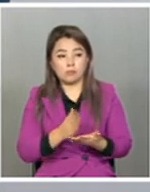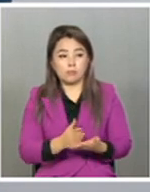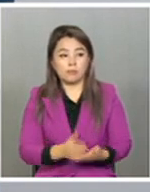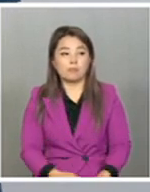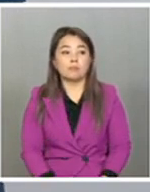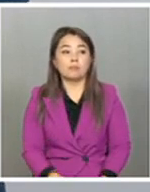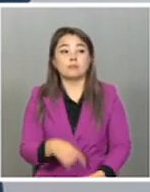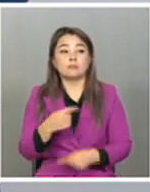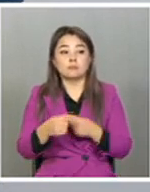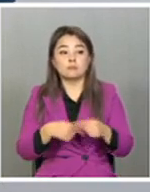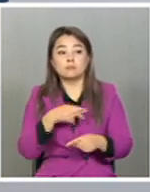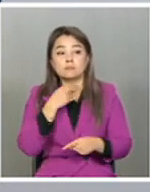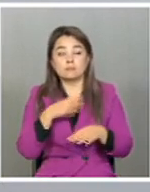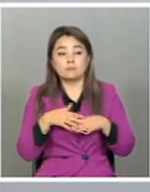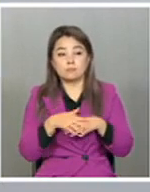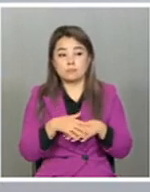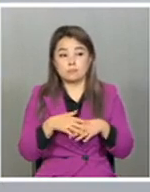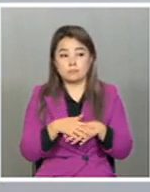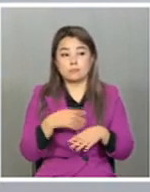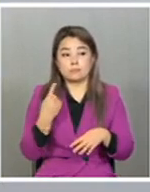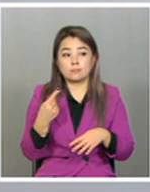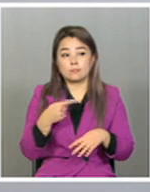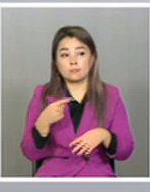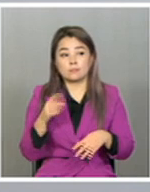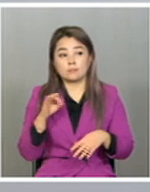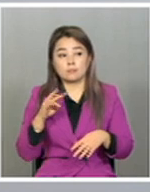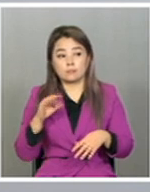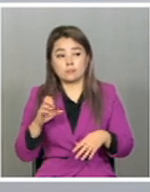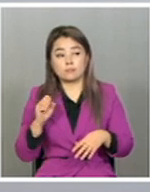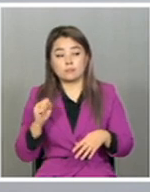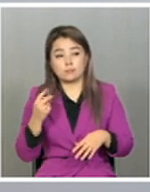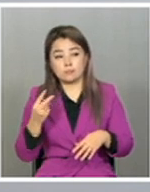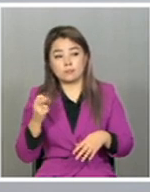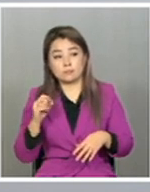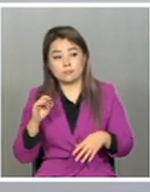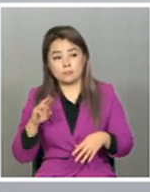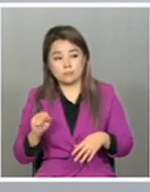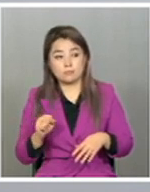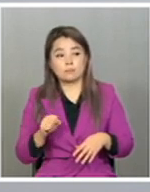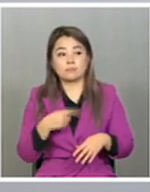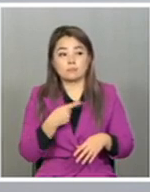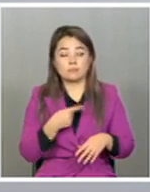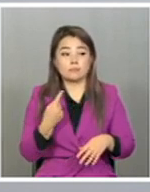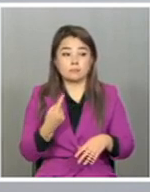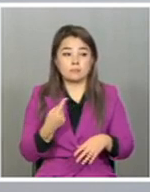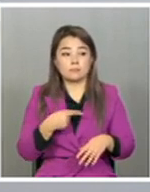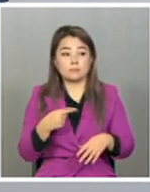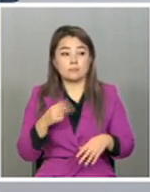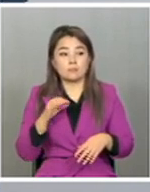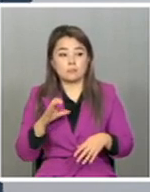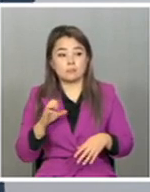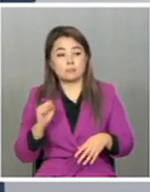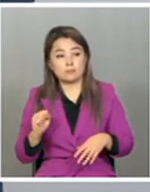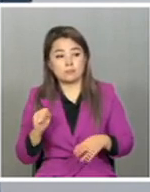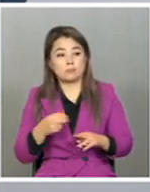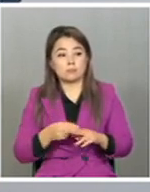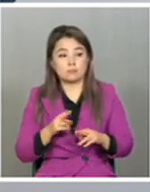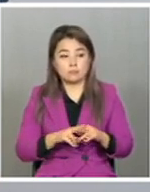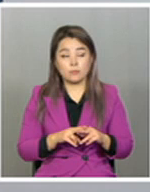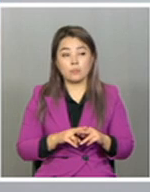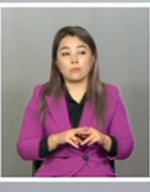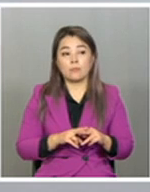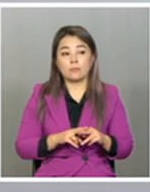өрнек. Бір азайтылған синус квадрат альфа бөлінген бір азайтылған косинус квадрат альфа.